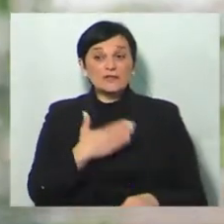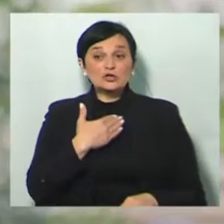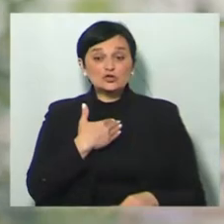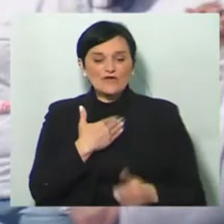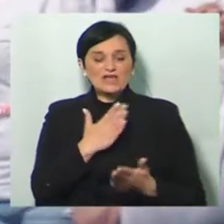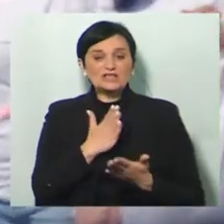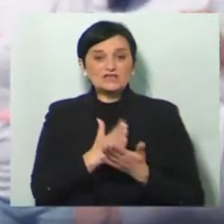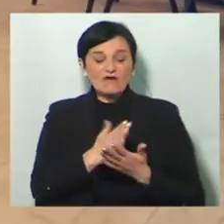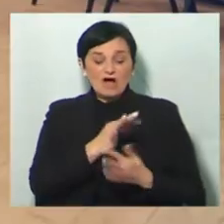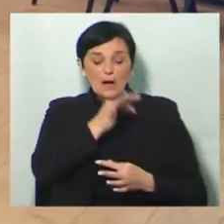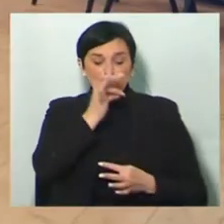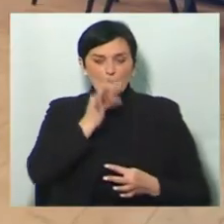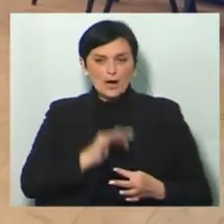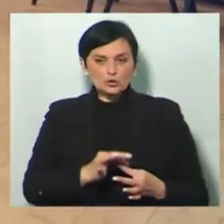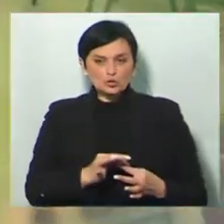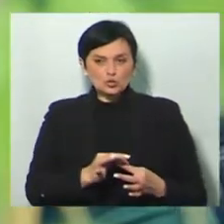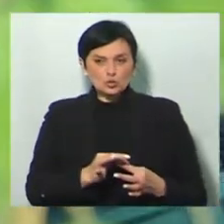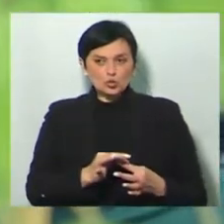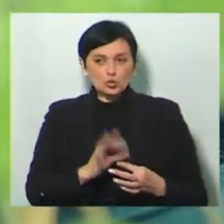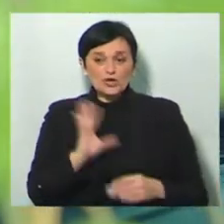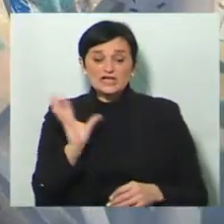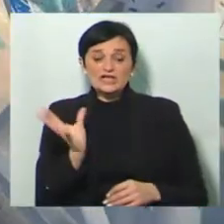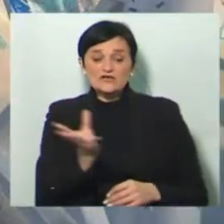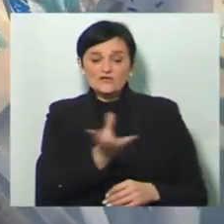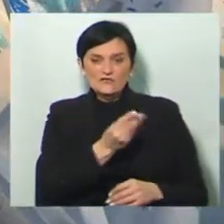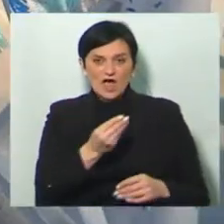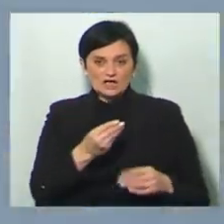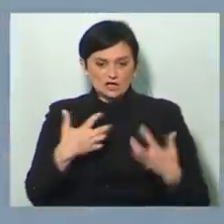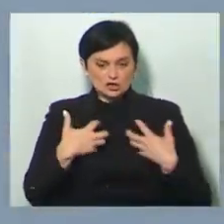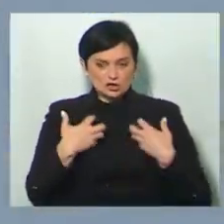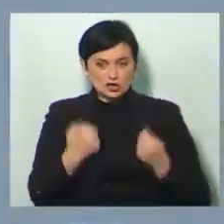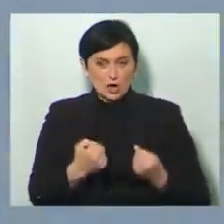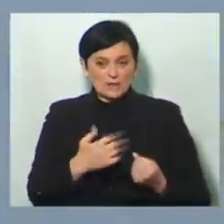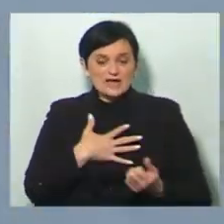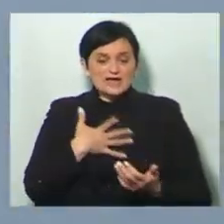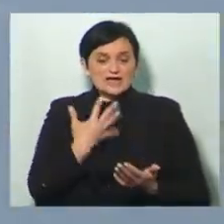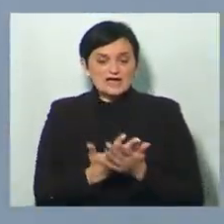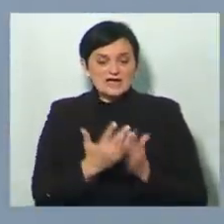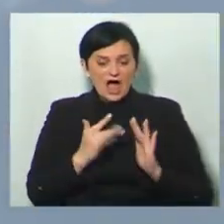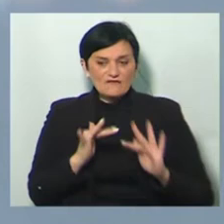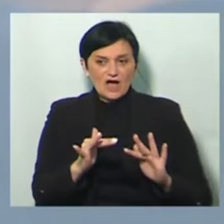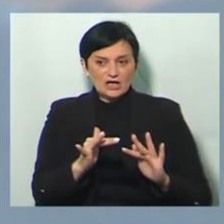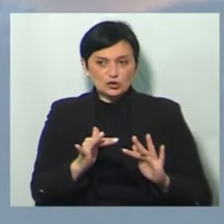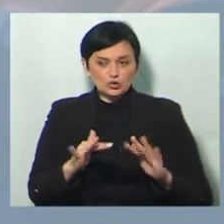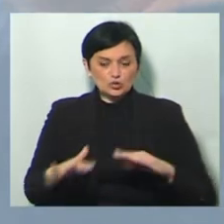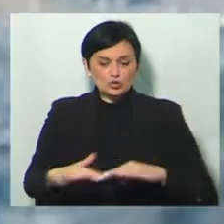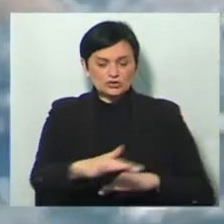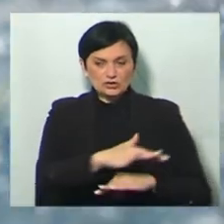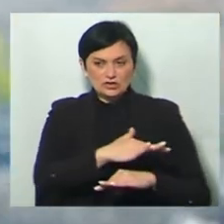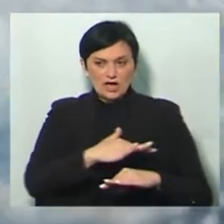Ჩვენ გვაქვს პასუხისმგებლობა ყველას ჯანმრთელობისთვის. Გავააქტიუროთ გარემო.